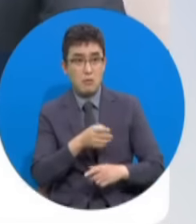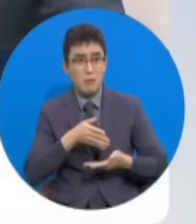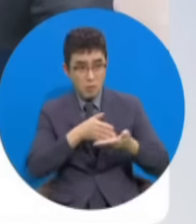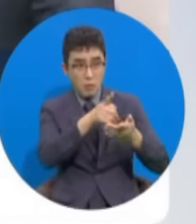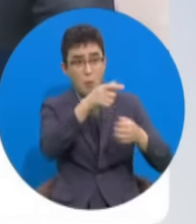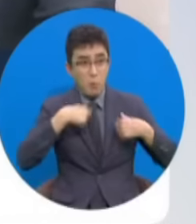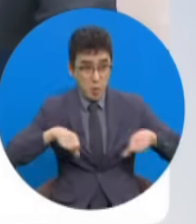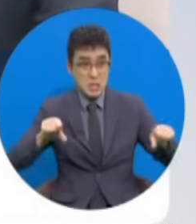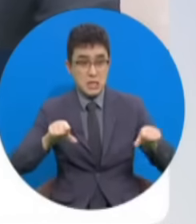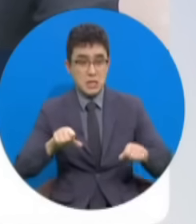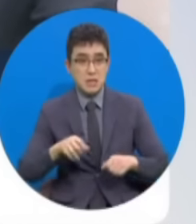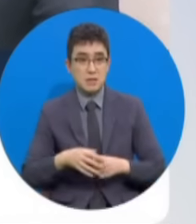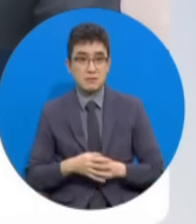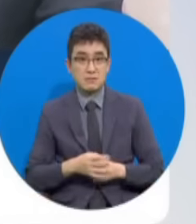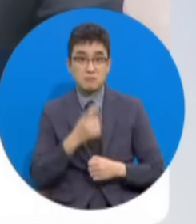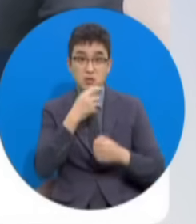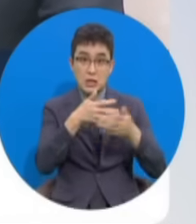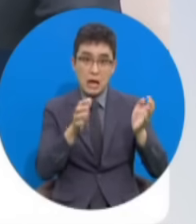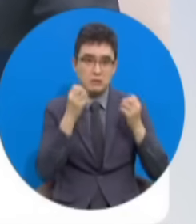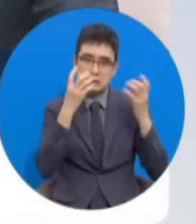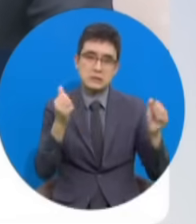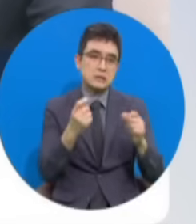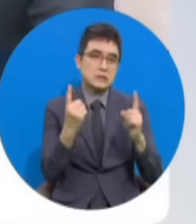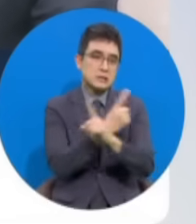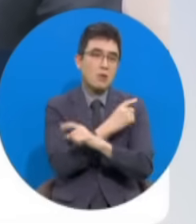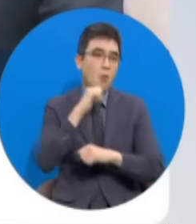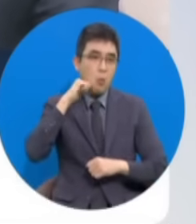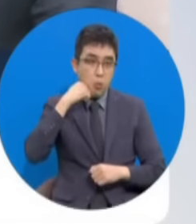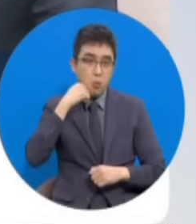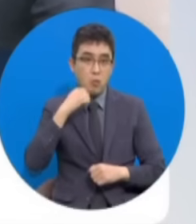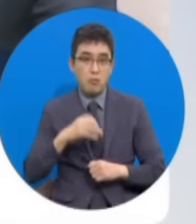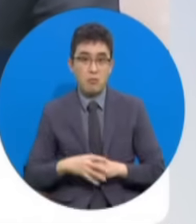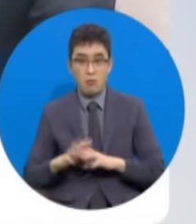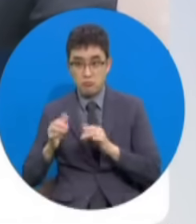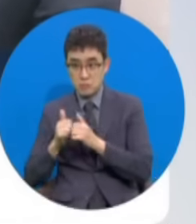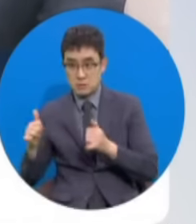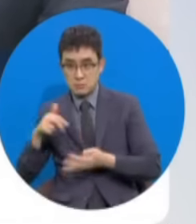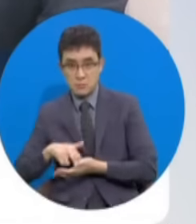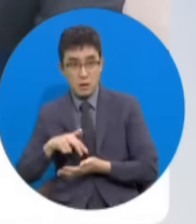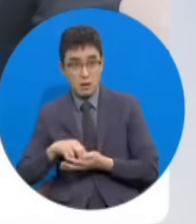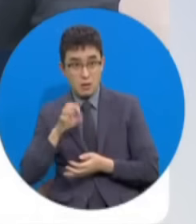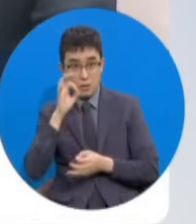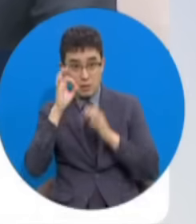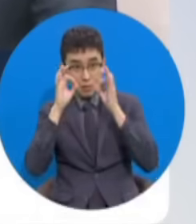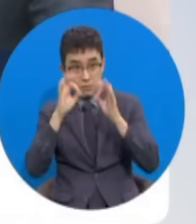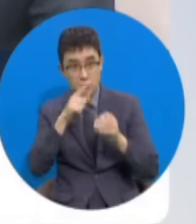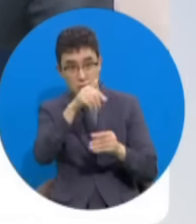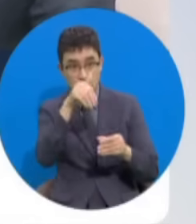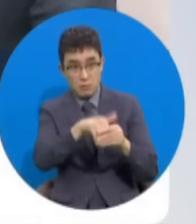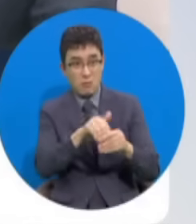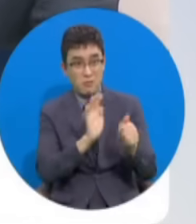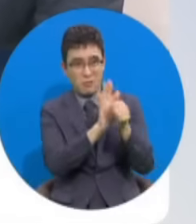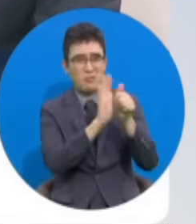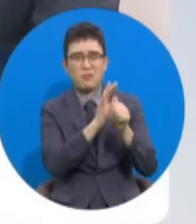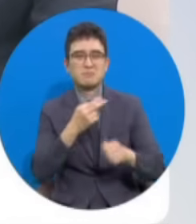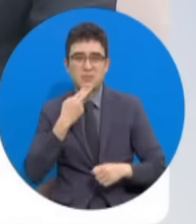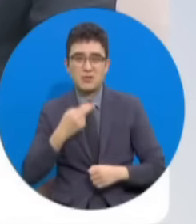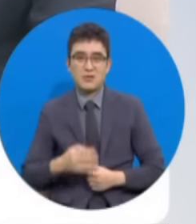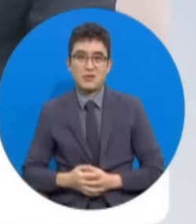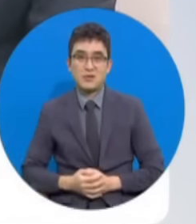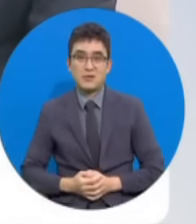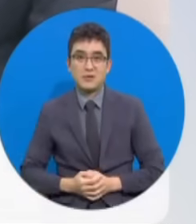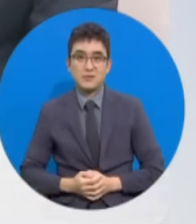하면 민주당의 혁신이 없고 혁신이 없으면 국민들이 결코 지지해 줄 수 예. 없다. 저는 그렇게 생각합니다. 오늘